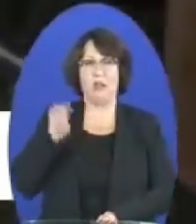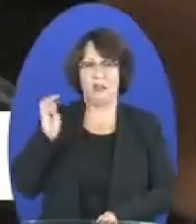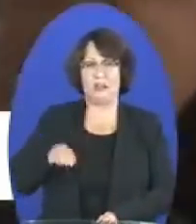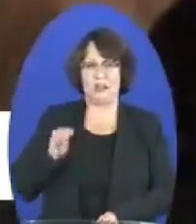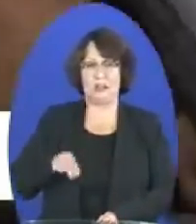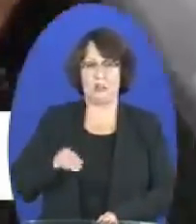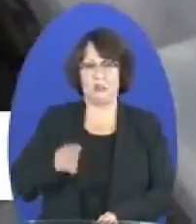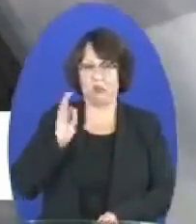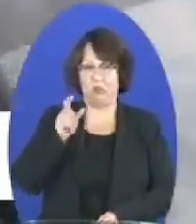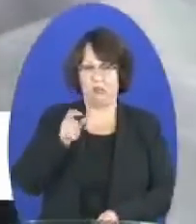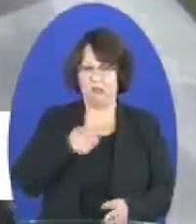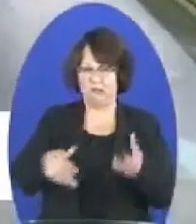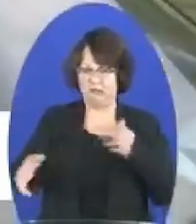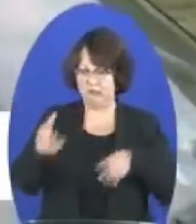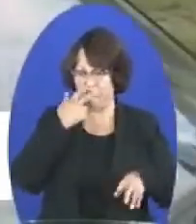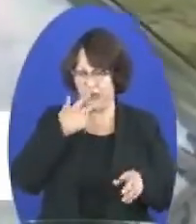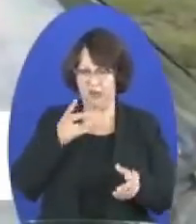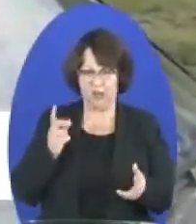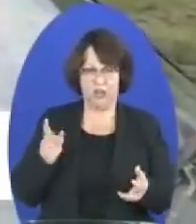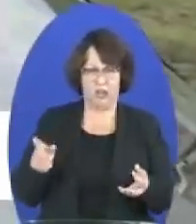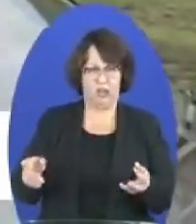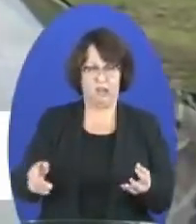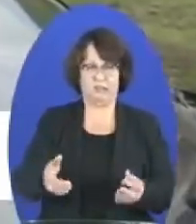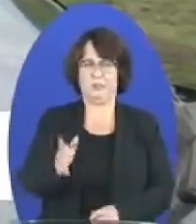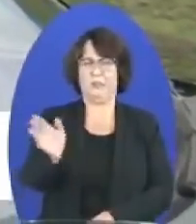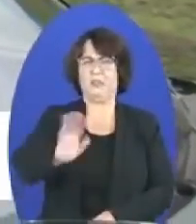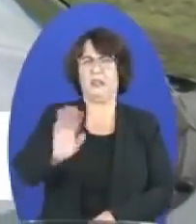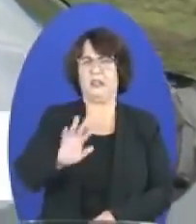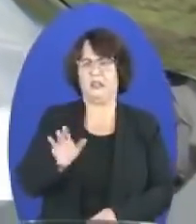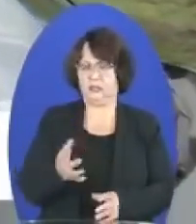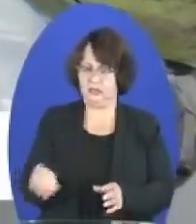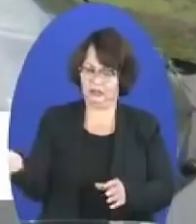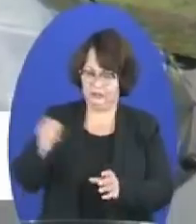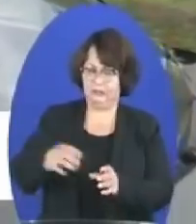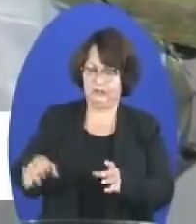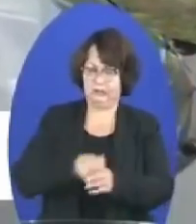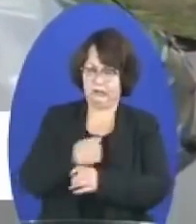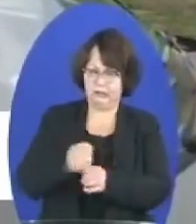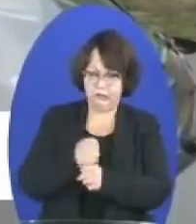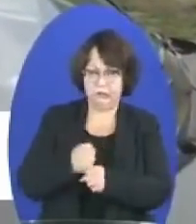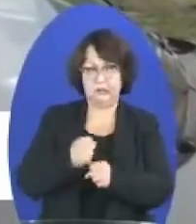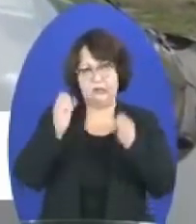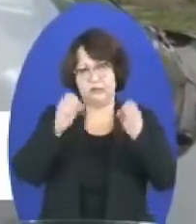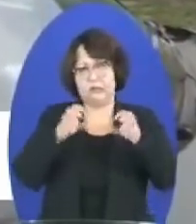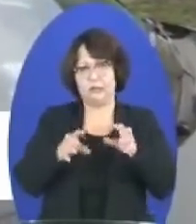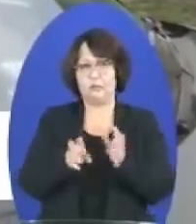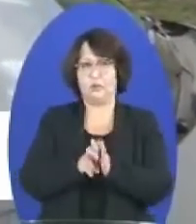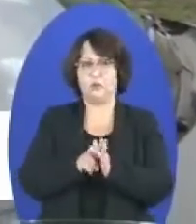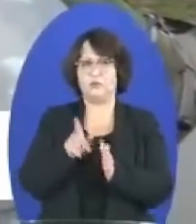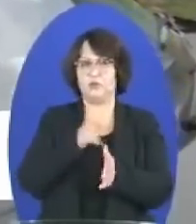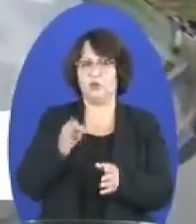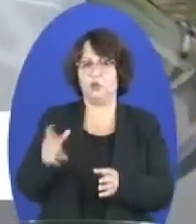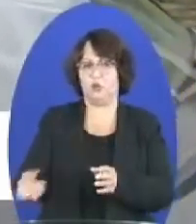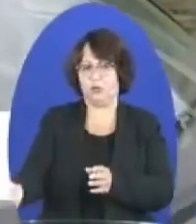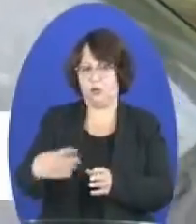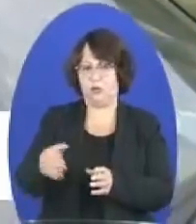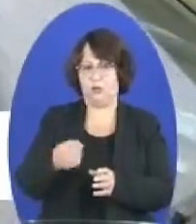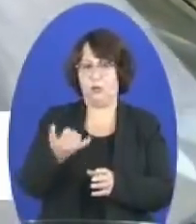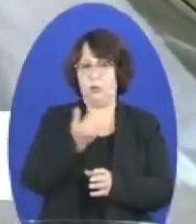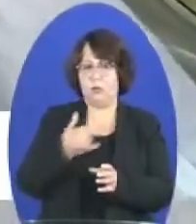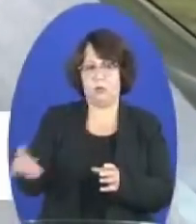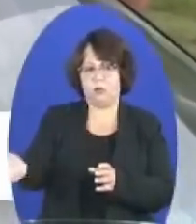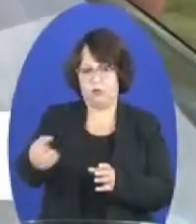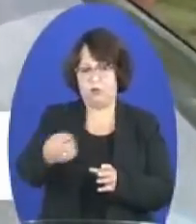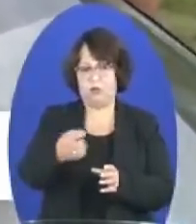Ер нь зөндөө хог тарьж байгаа уусаа маш их тарилцсан. Тэгэлт таас хүмүүстэй тэгэл өөрсдийнхөө боломжоор хогийн түүгэл түүгэл ингээ гэлгар уут